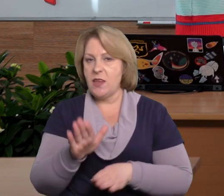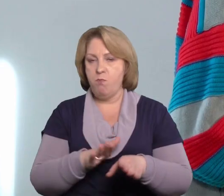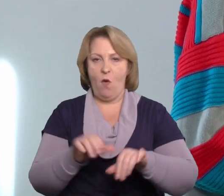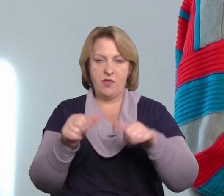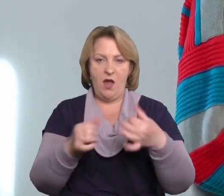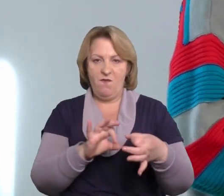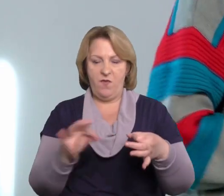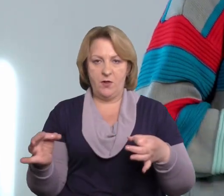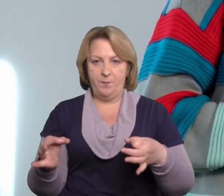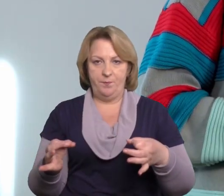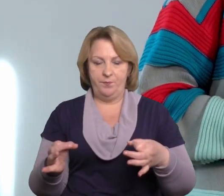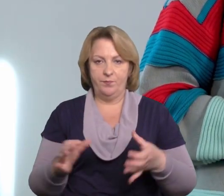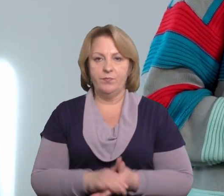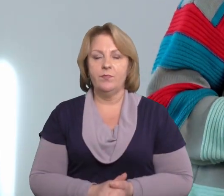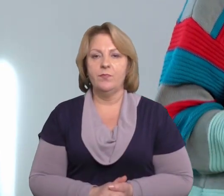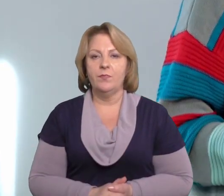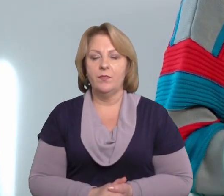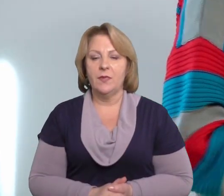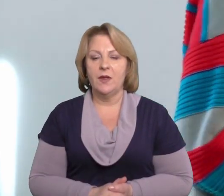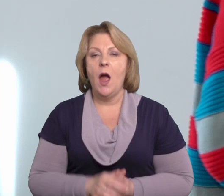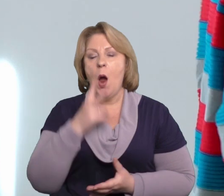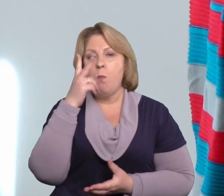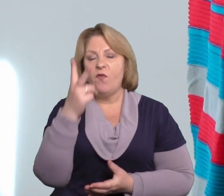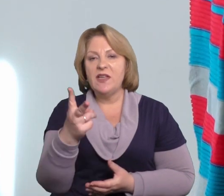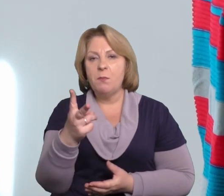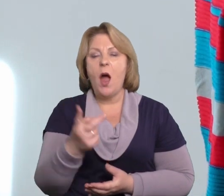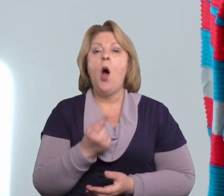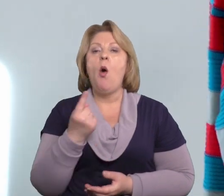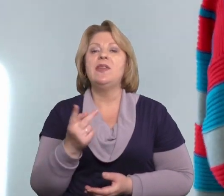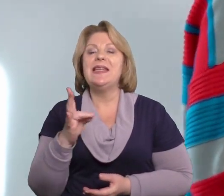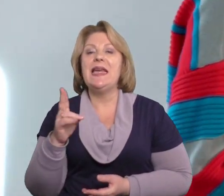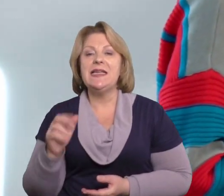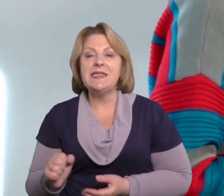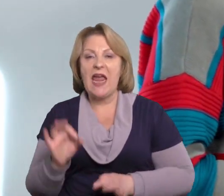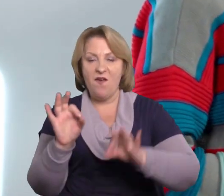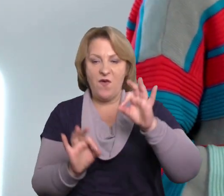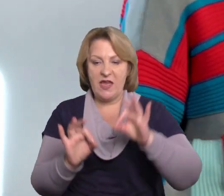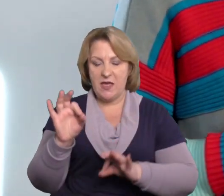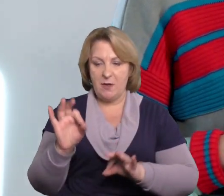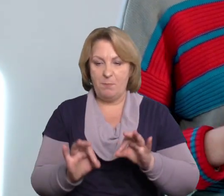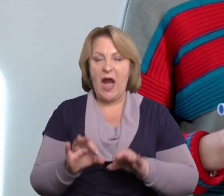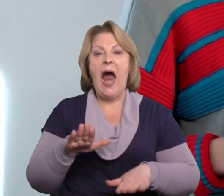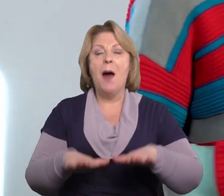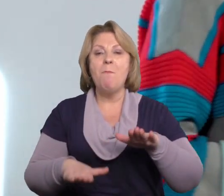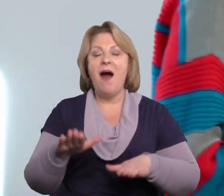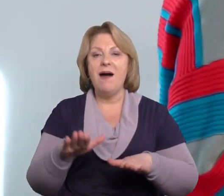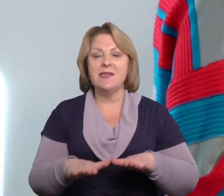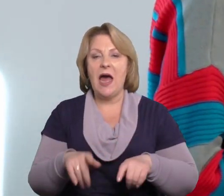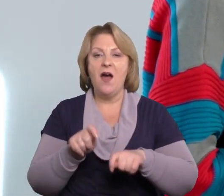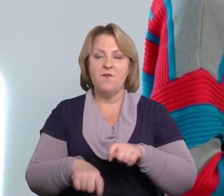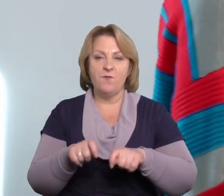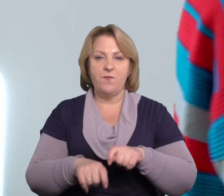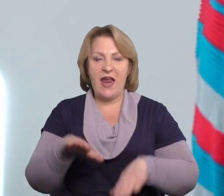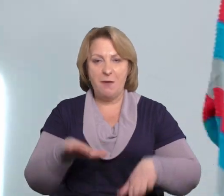По-перше, давайте подивимося на одиниці вимірювання, які в нас вийшли. Ми знаємо, що маса вимірюється в кілограмах.